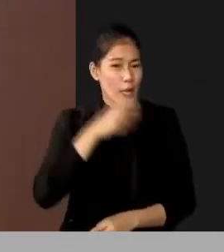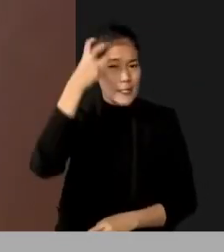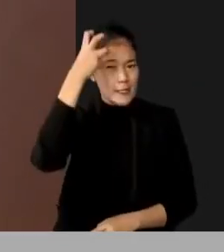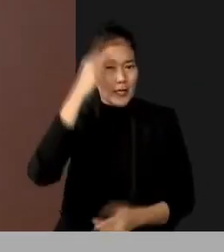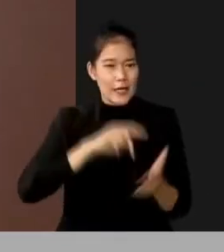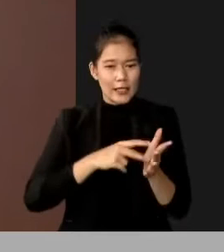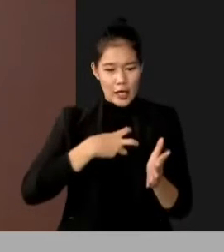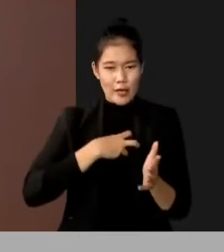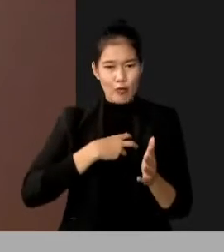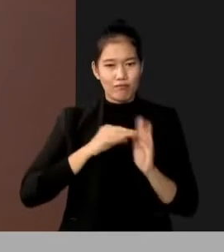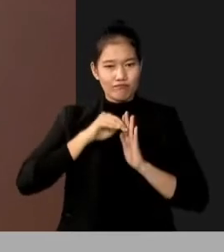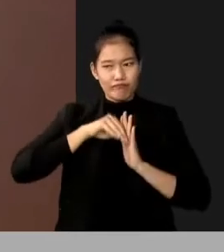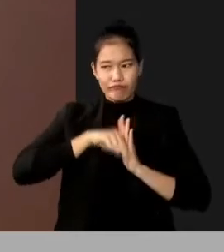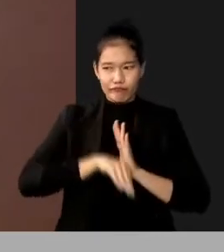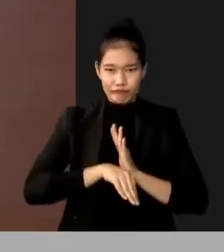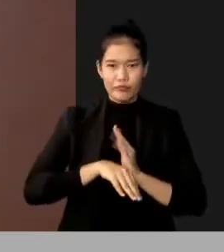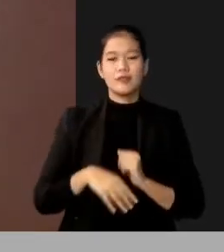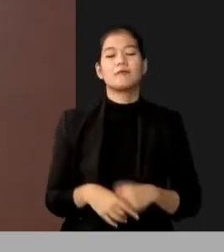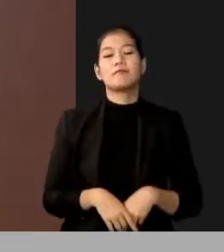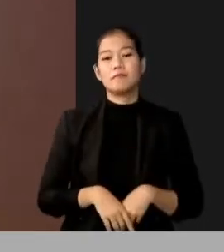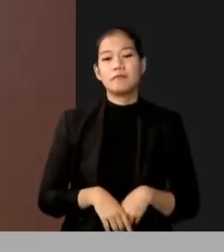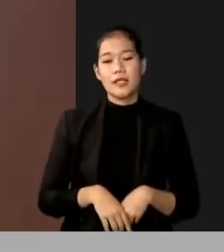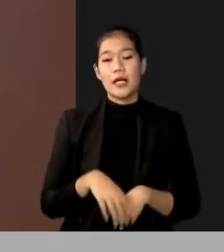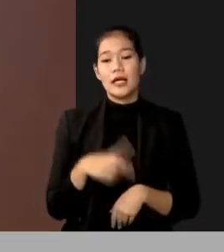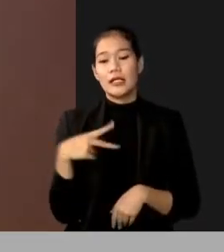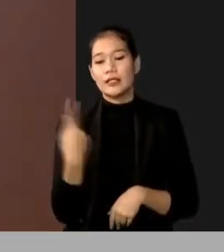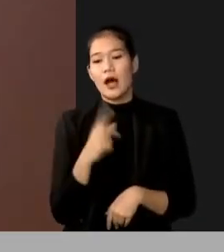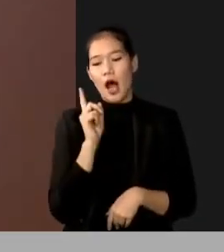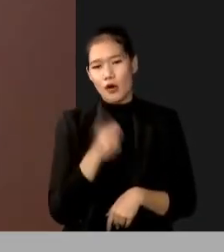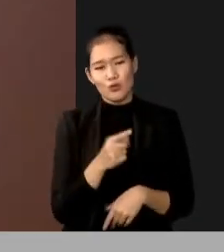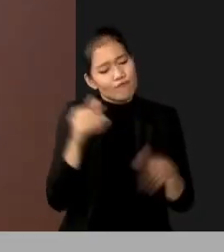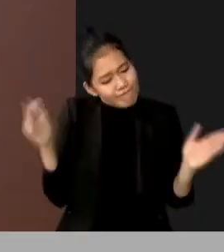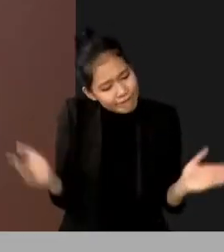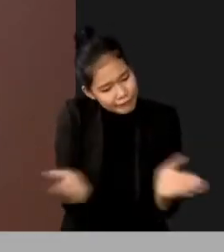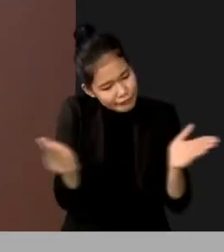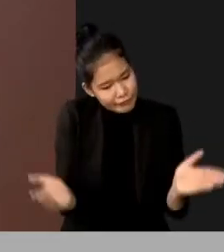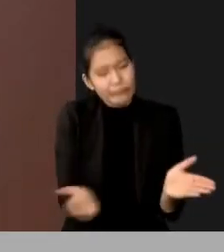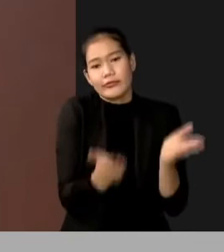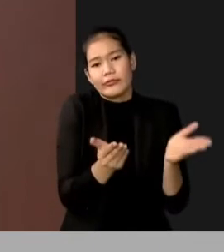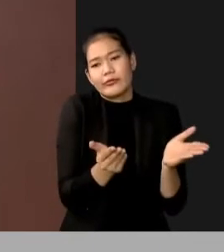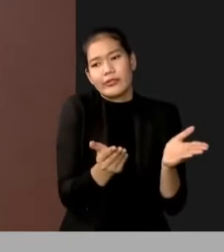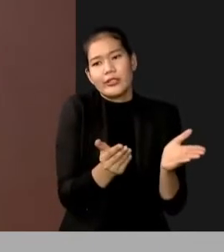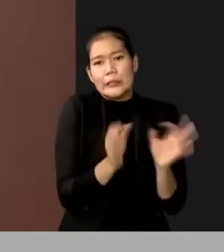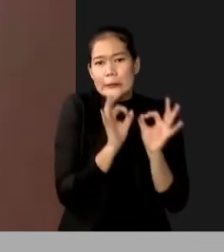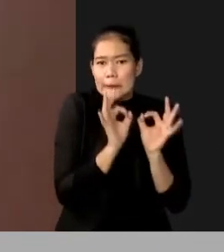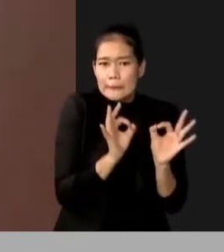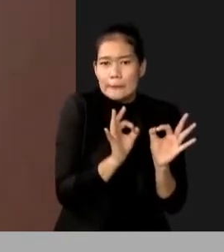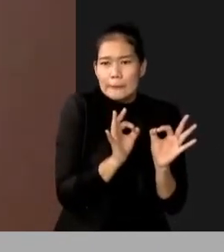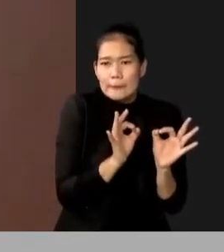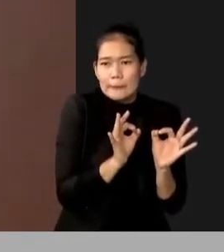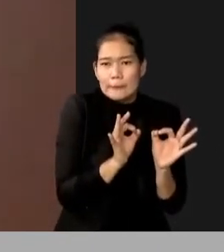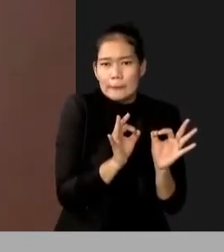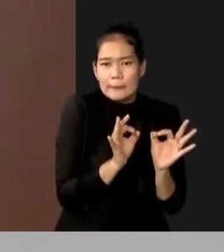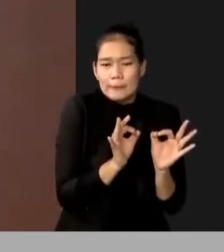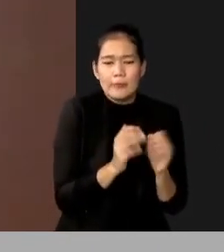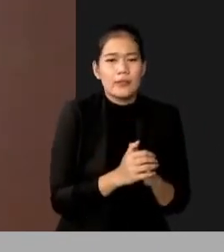sahabat turun dia posisinya jadi memang kita harus 48 mereka ya oke